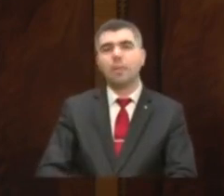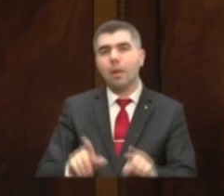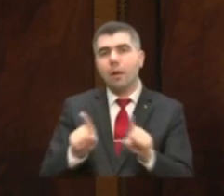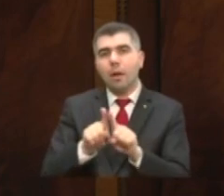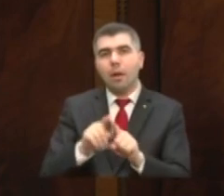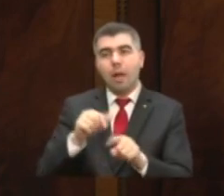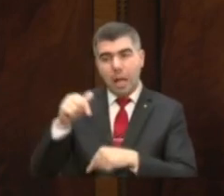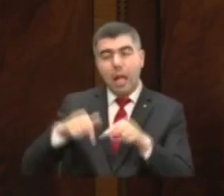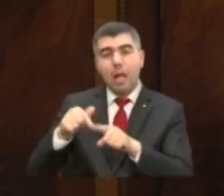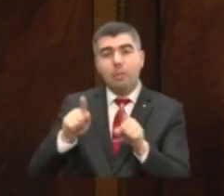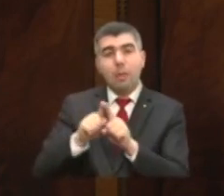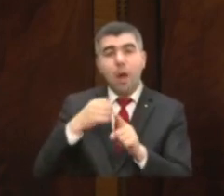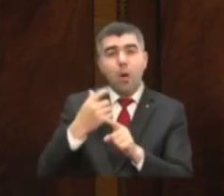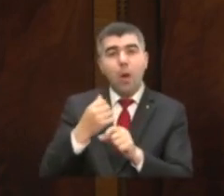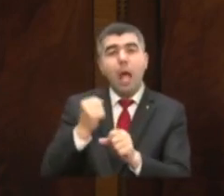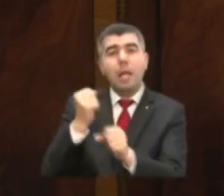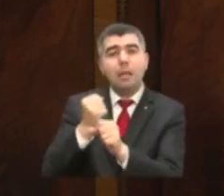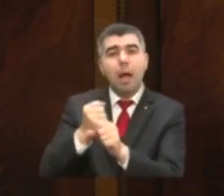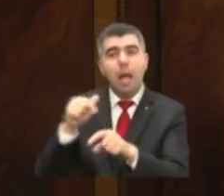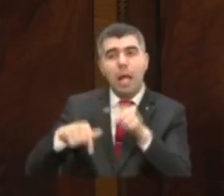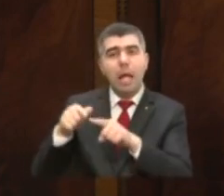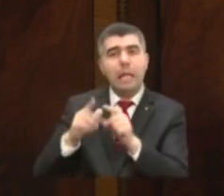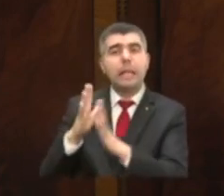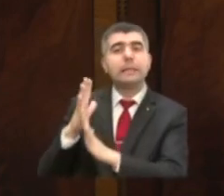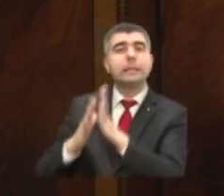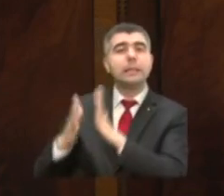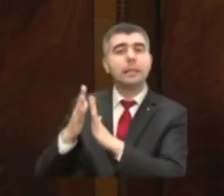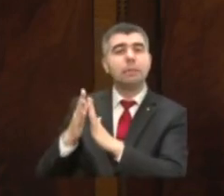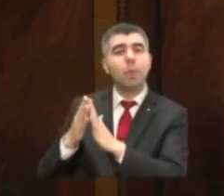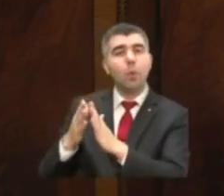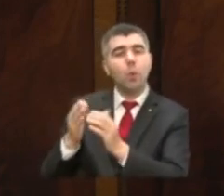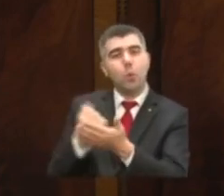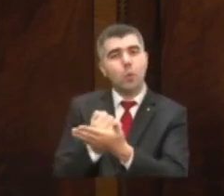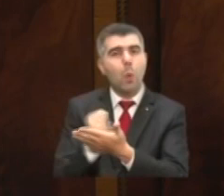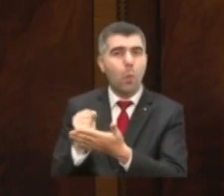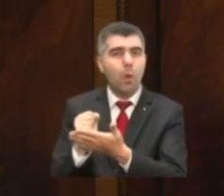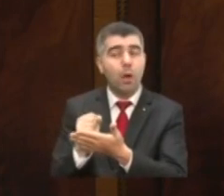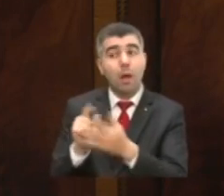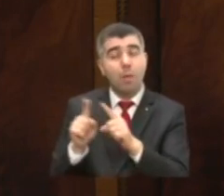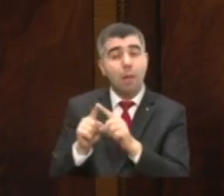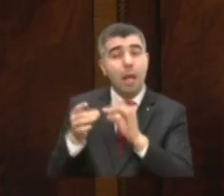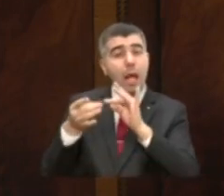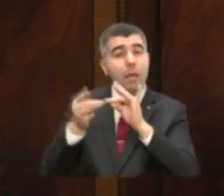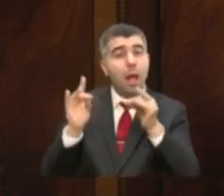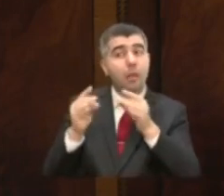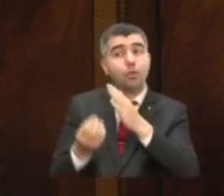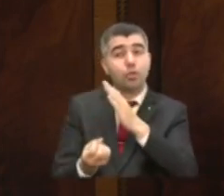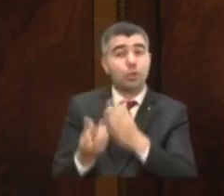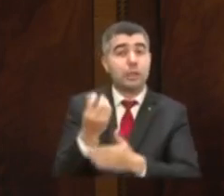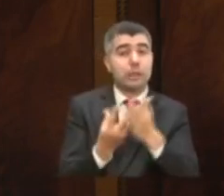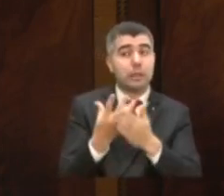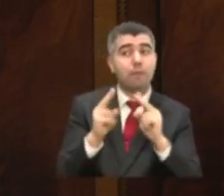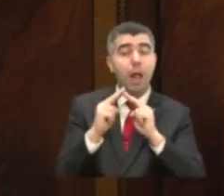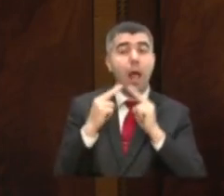هناك مهن ستختفي السنوات المقبلة، هناك مهن جديدة ستظهر، هناك تحولات عالمية في مجال التكنولوجيا، فيجب أن نأخذ هذا